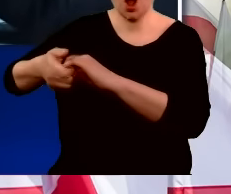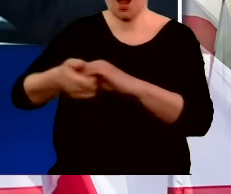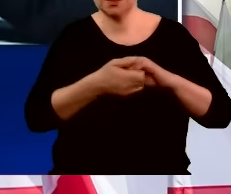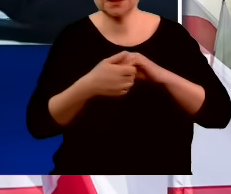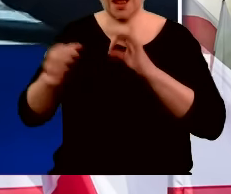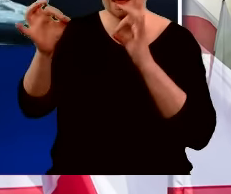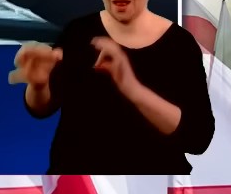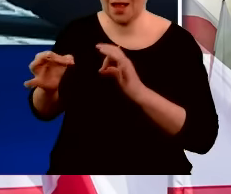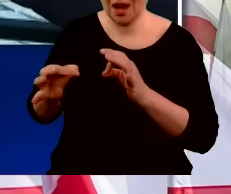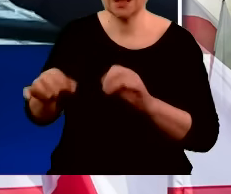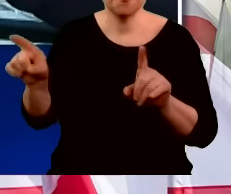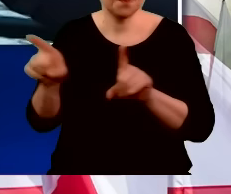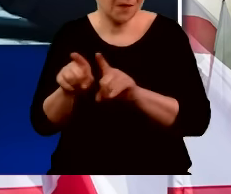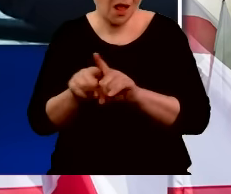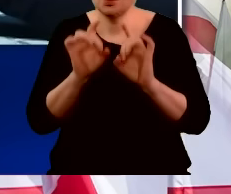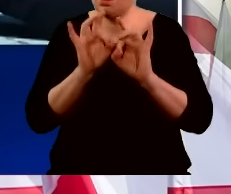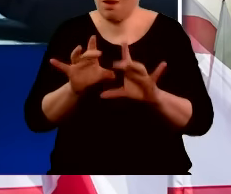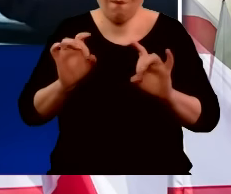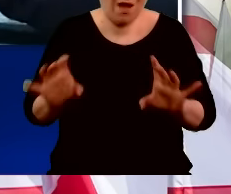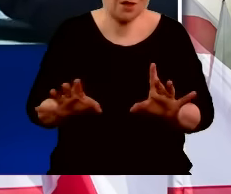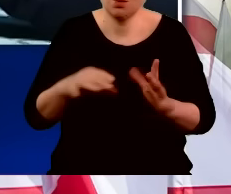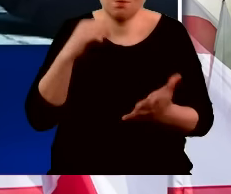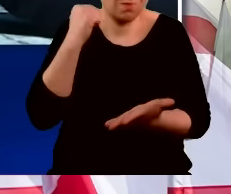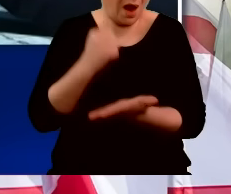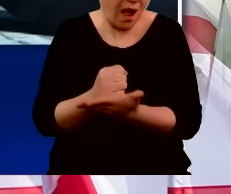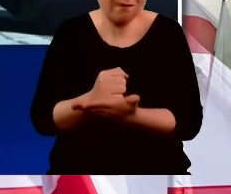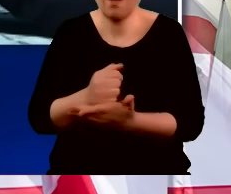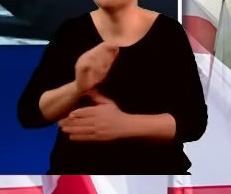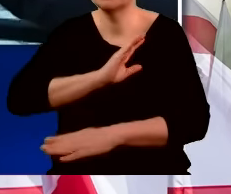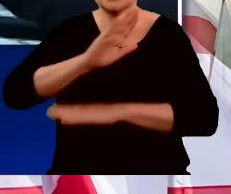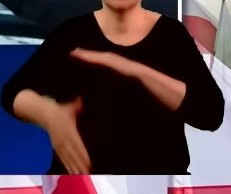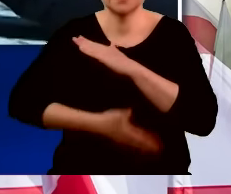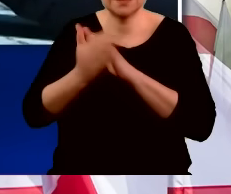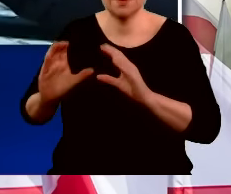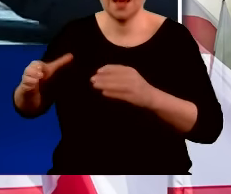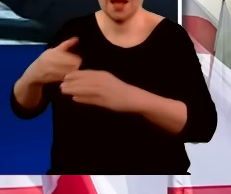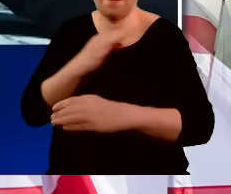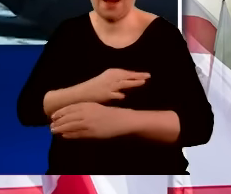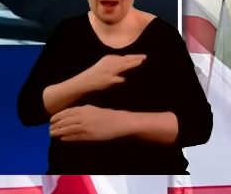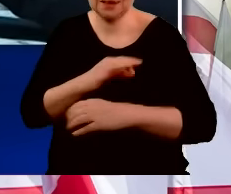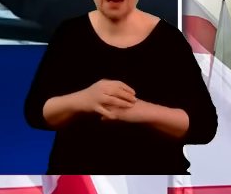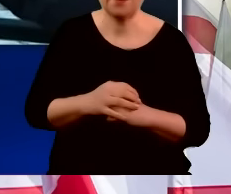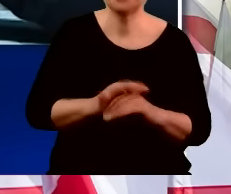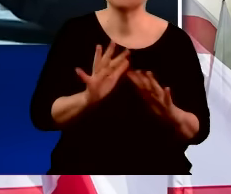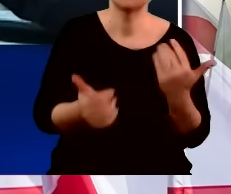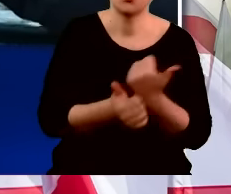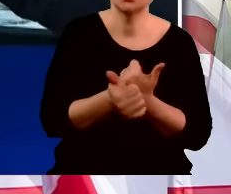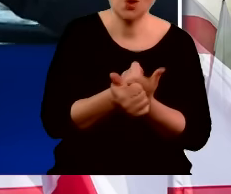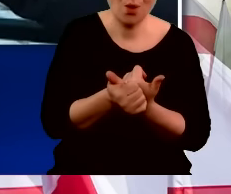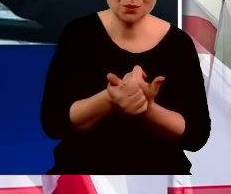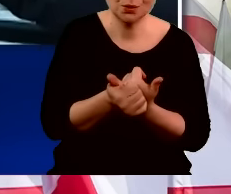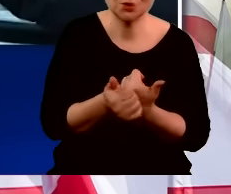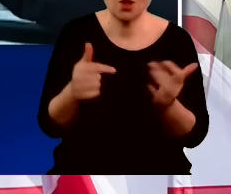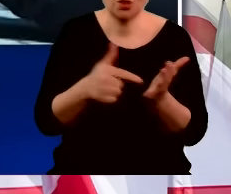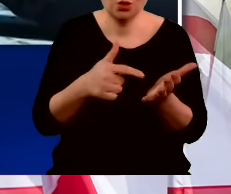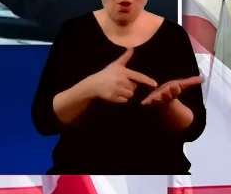ze strony także profesorów prawa, którzy wspierają tą linię, to są tak naprawdę o tym, że właśnie, że ta izba